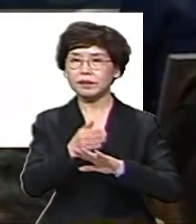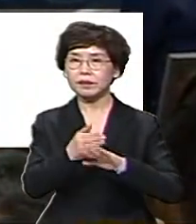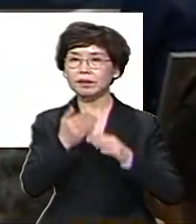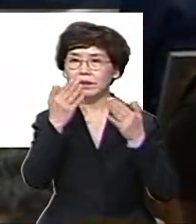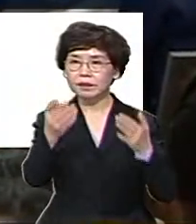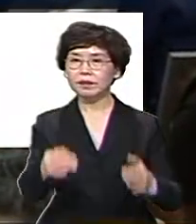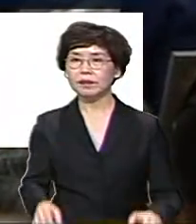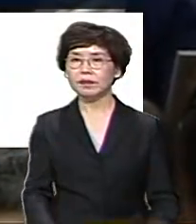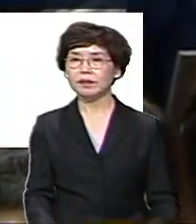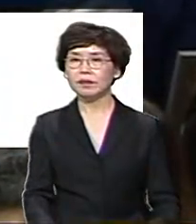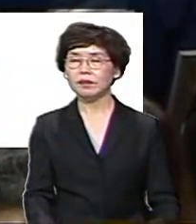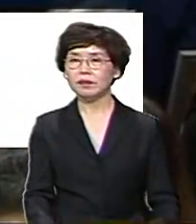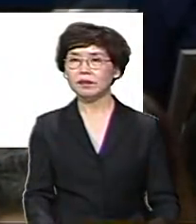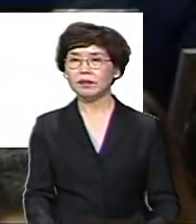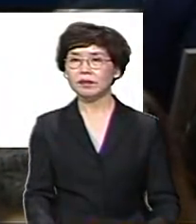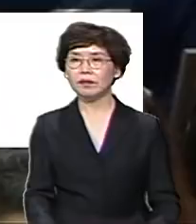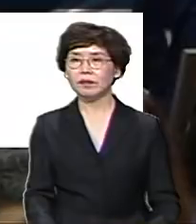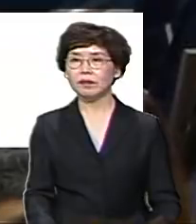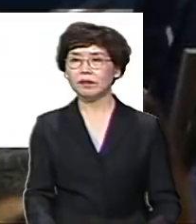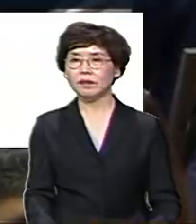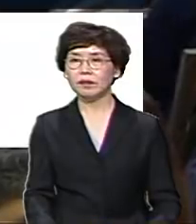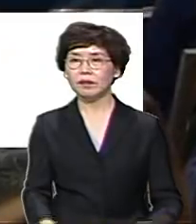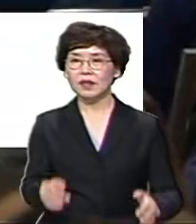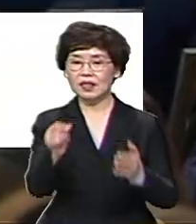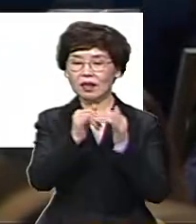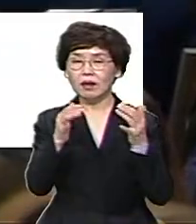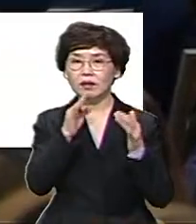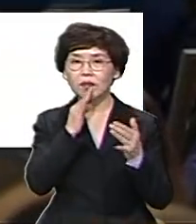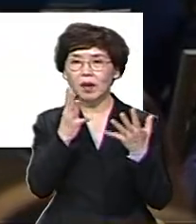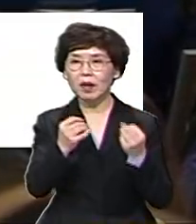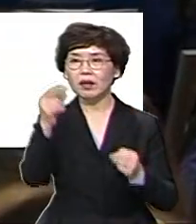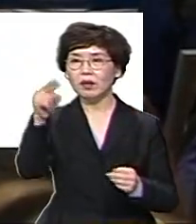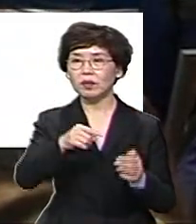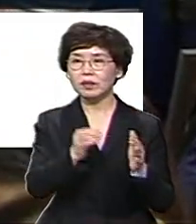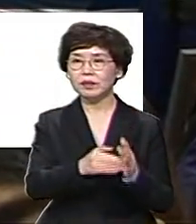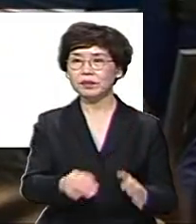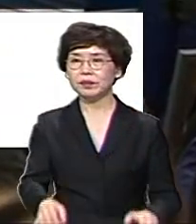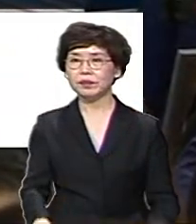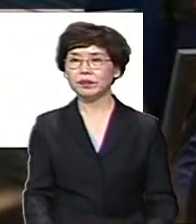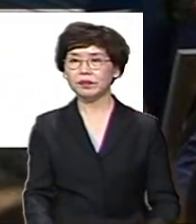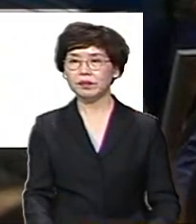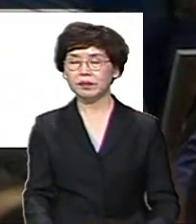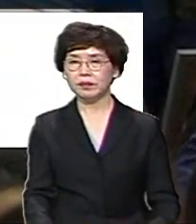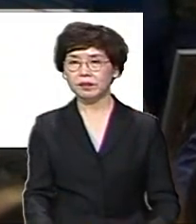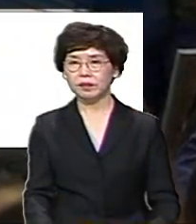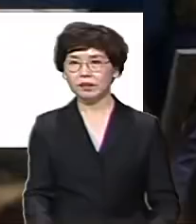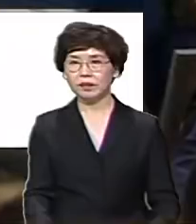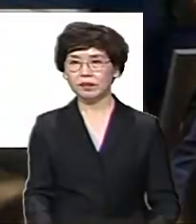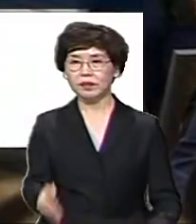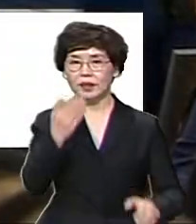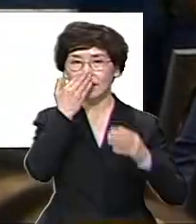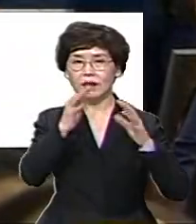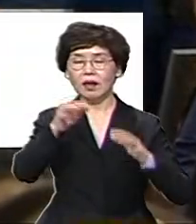그것은 아주 성공적으로 시찰할 수 있다고 봅니다. 여자분 질문하십시오. 질문하십시오.